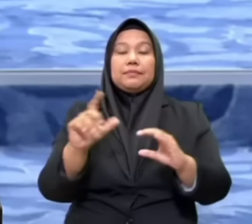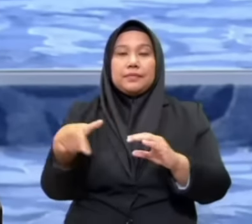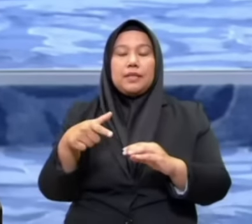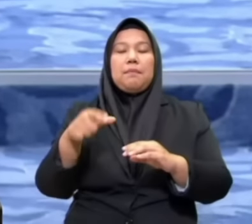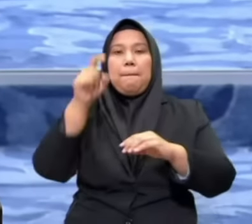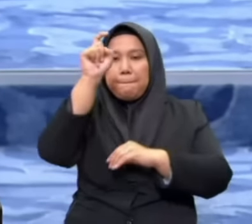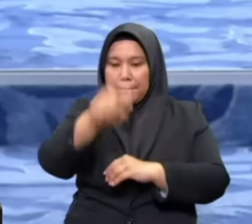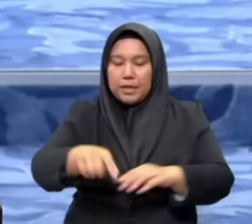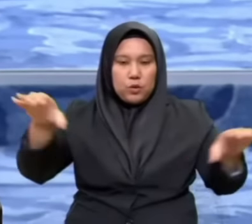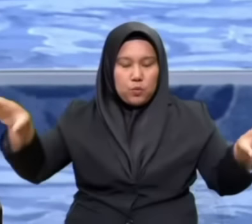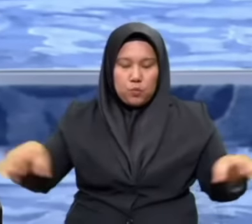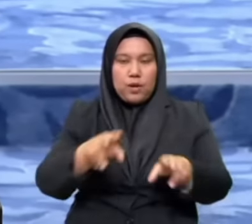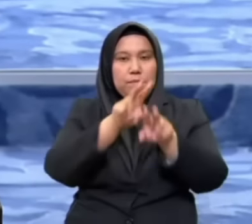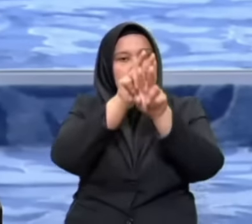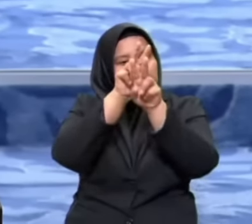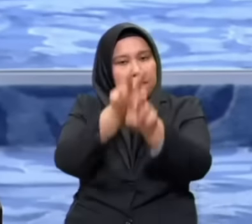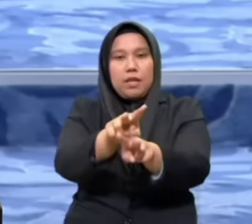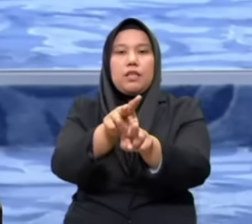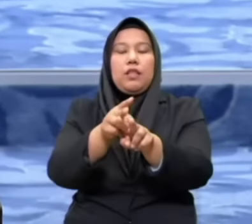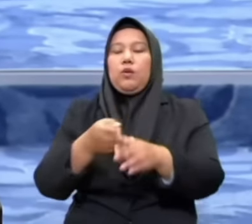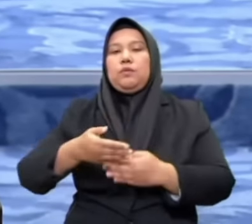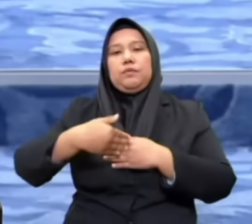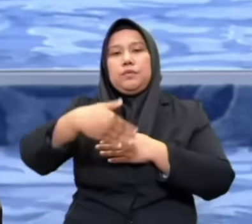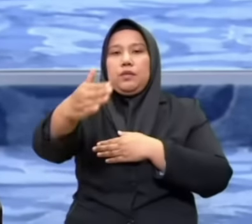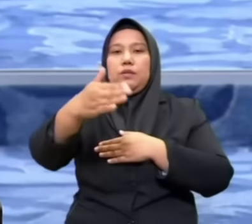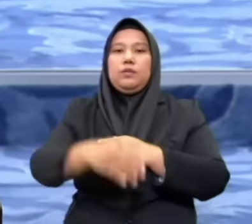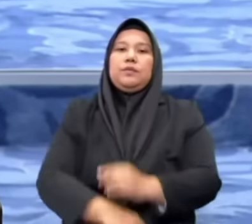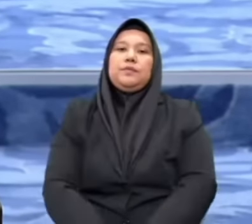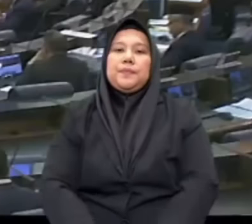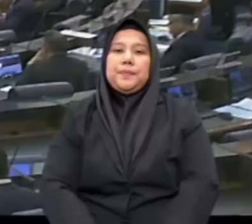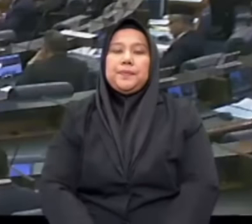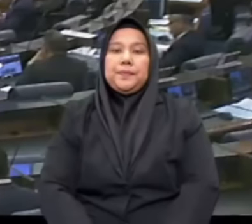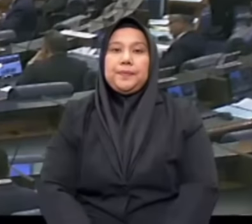audit dan memantau terus. Terima kasih.